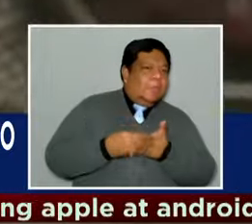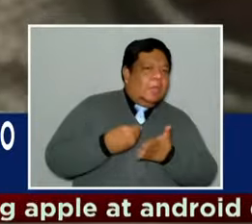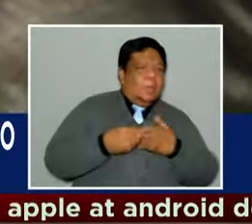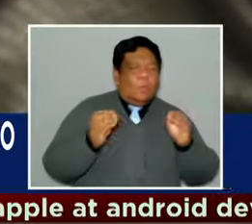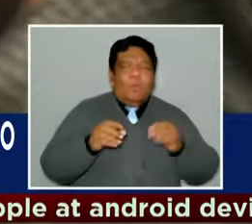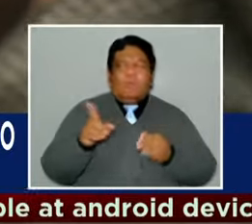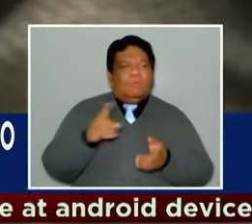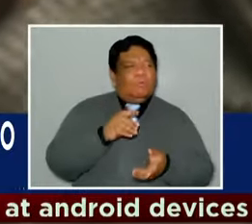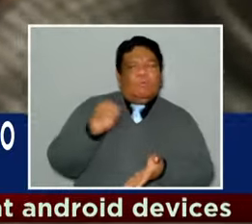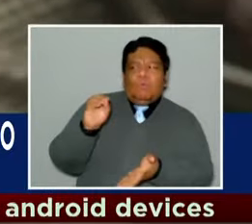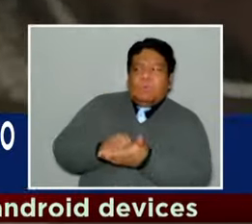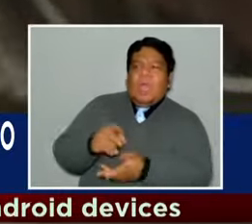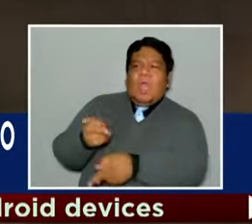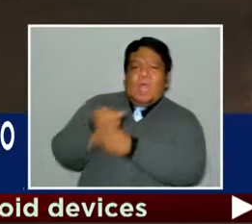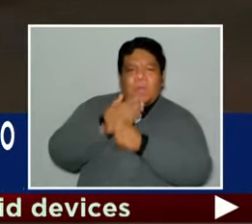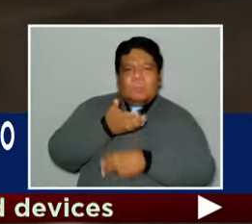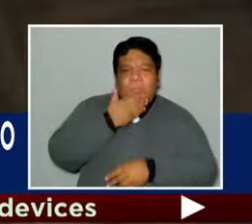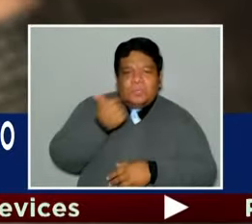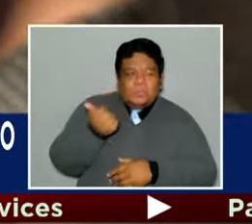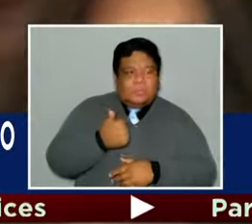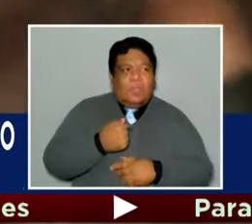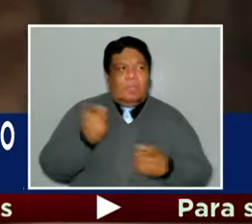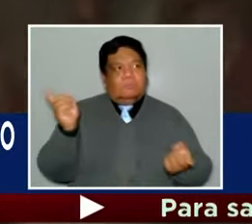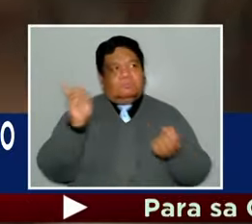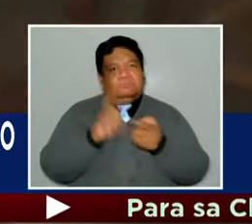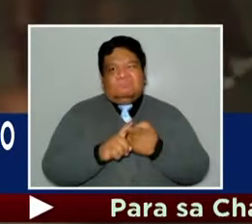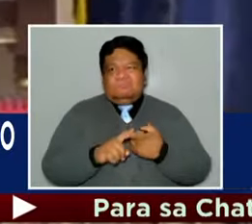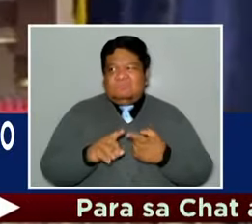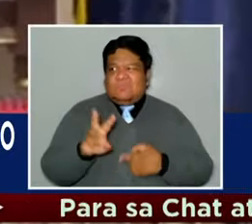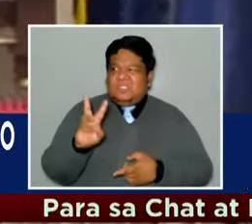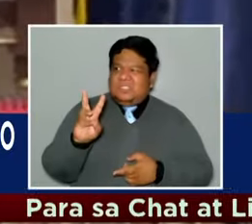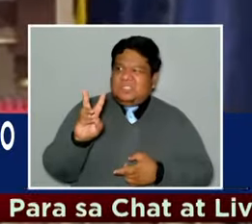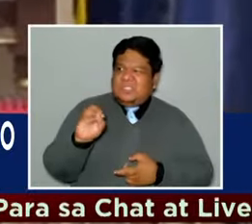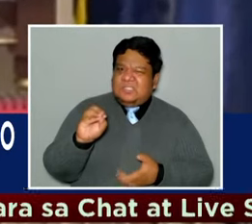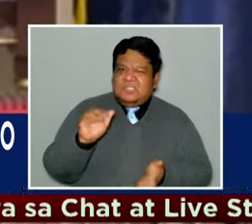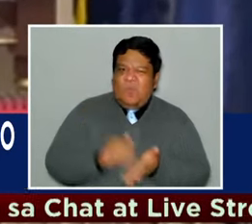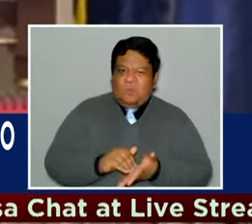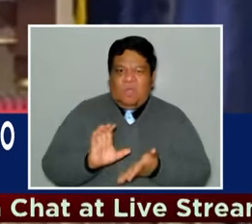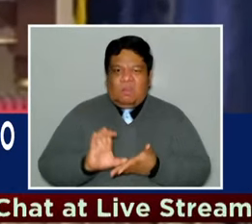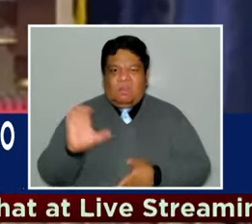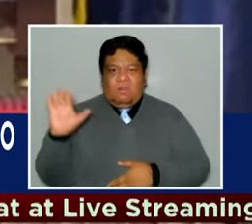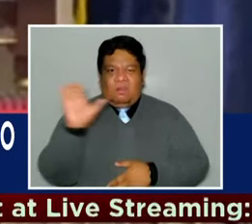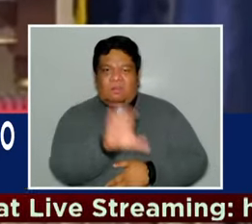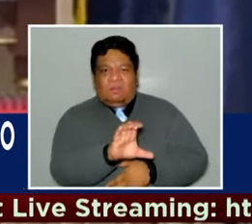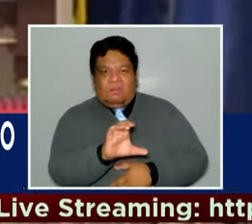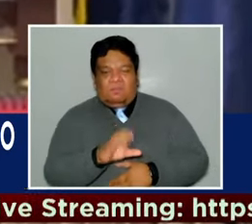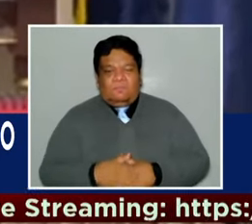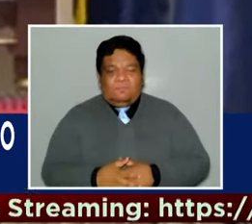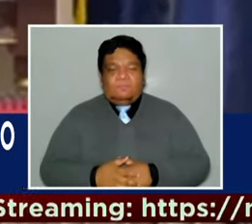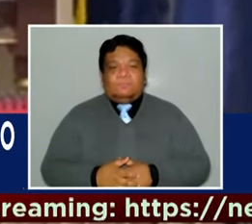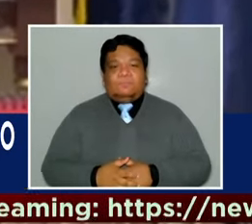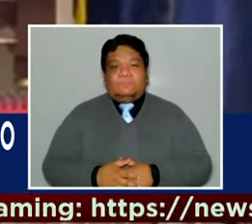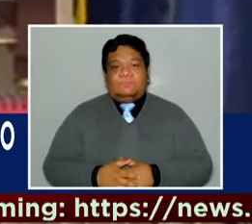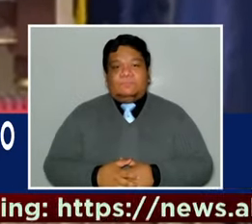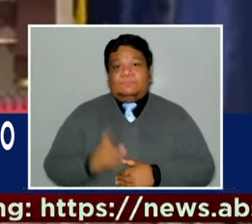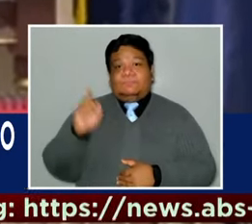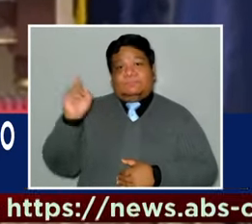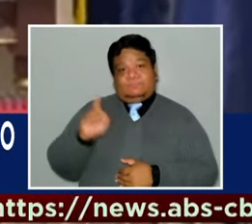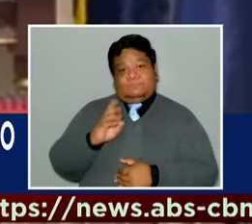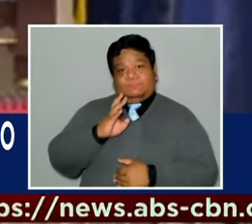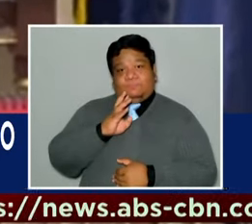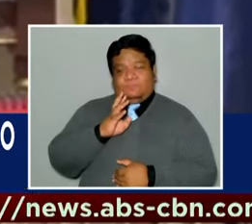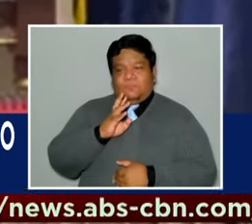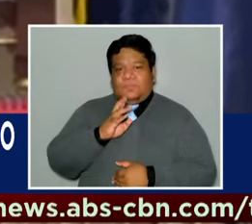Until na, siguro mga 60K siguro yung nagastos ko. Yung complainant natin, ayon sa kanyang